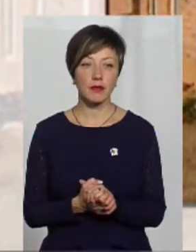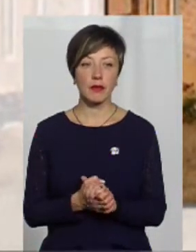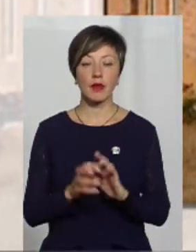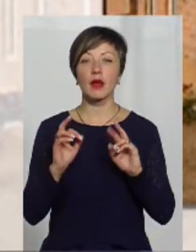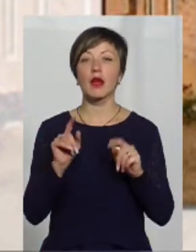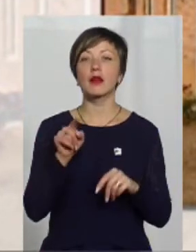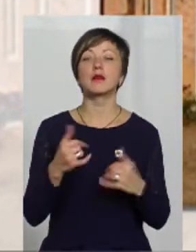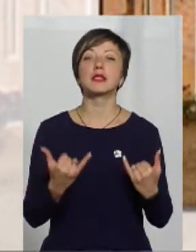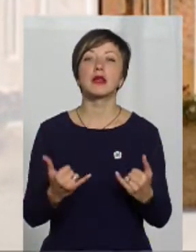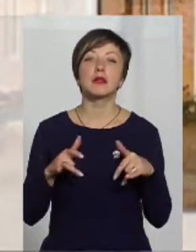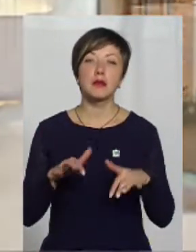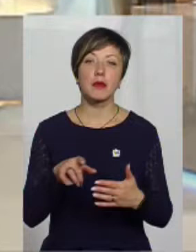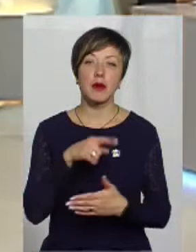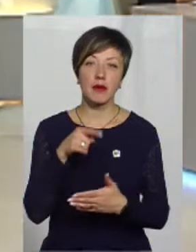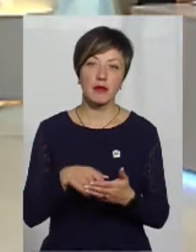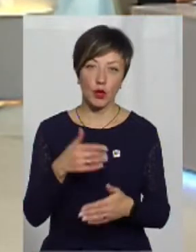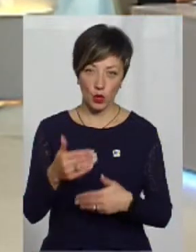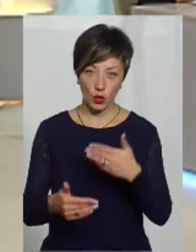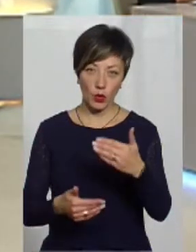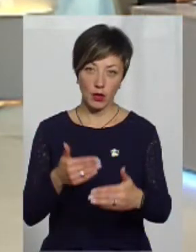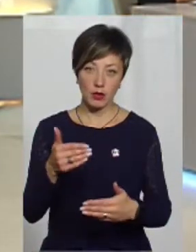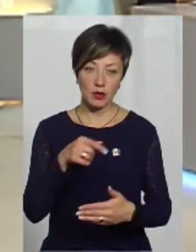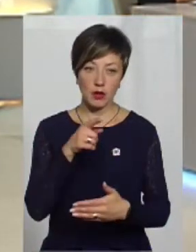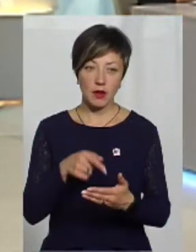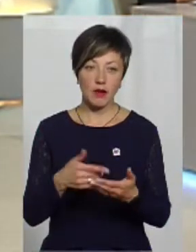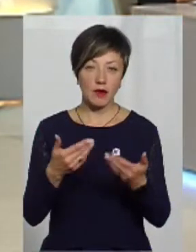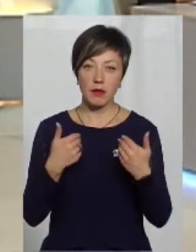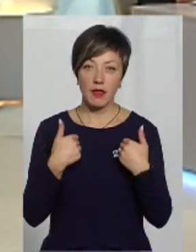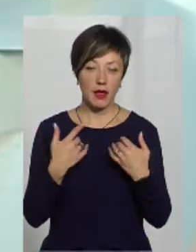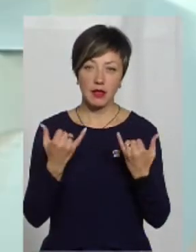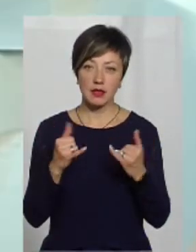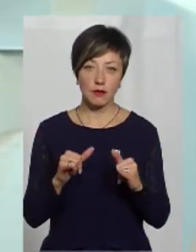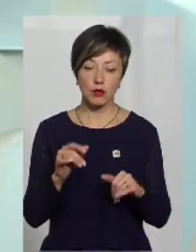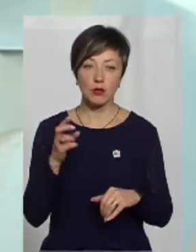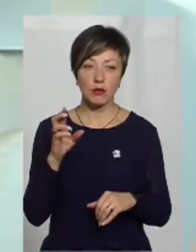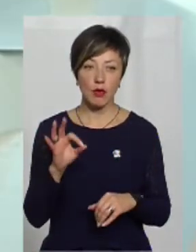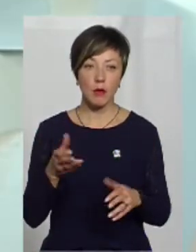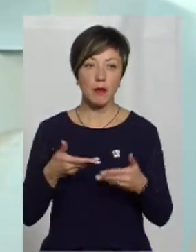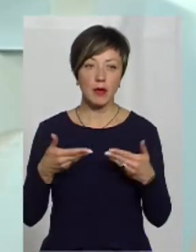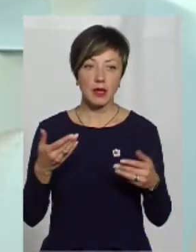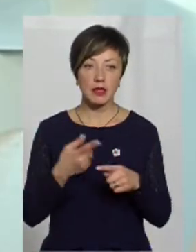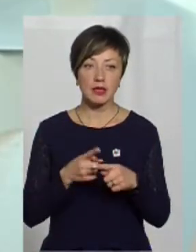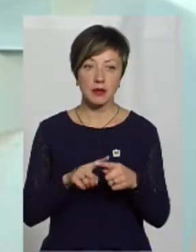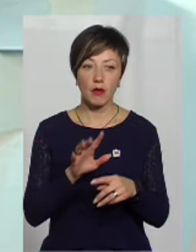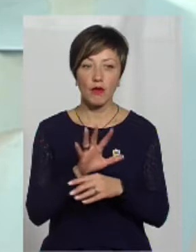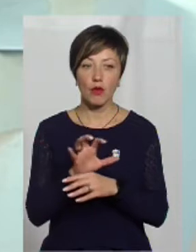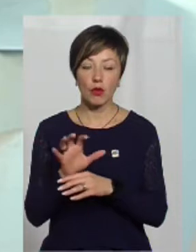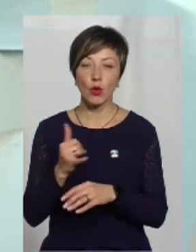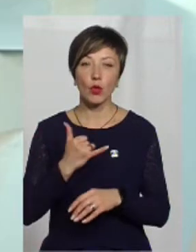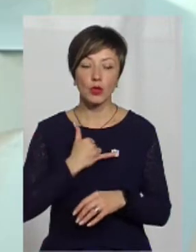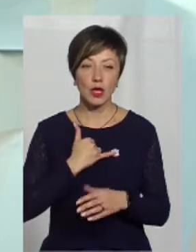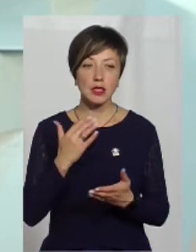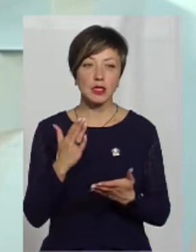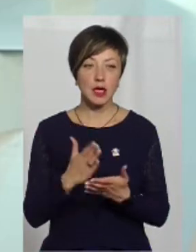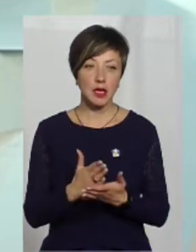Як там зараз справи рухаються? Ви знаєте, що ви мене абсолютно не здивуєте, тому що ми цими фото, тому що у нас